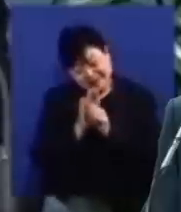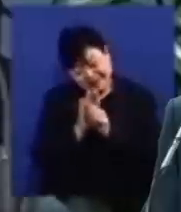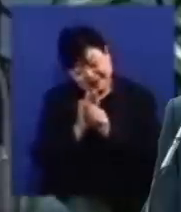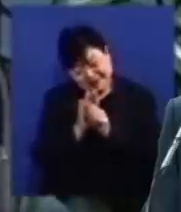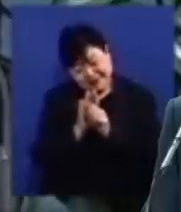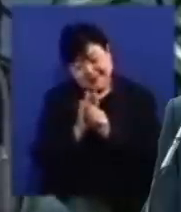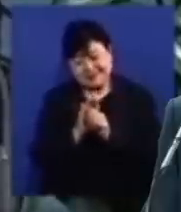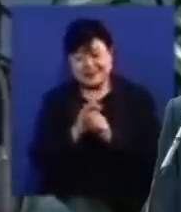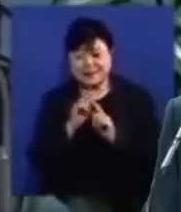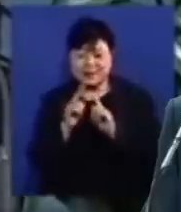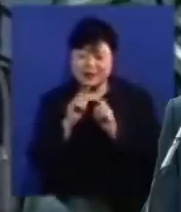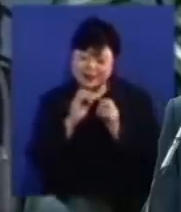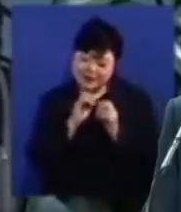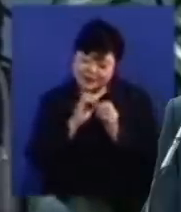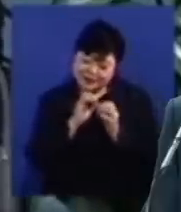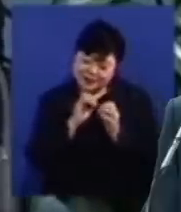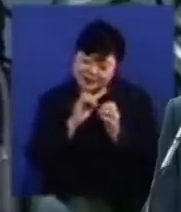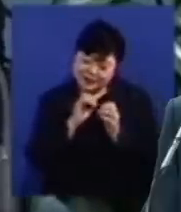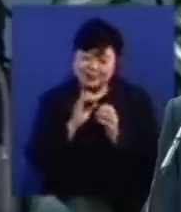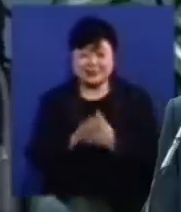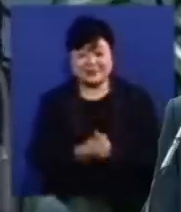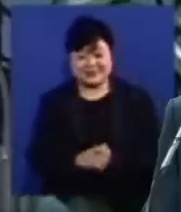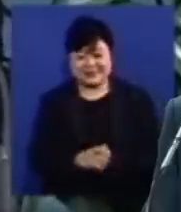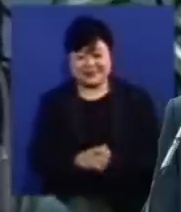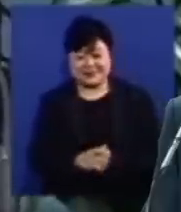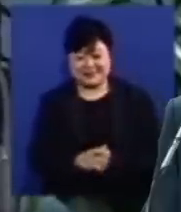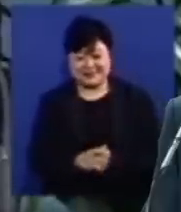그리고 말도 걸어야 되고